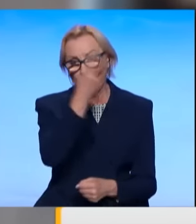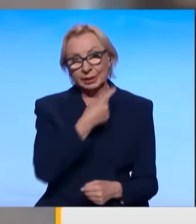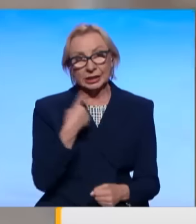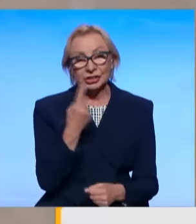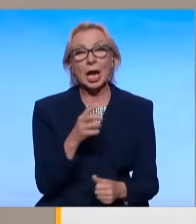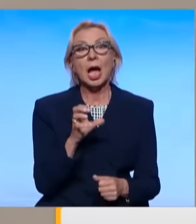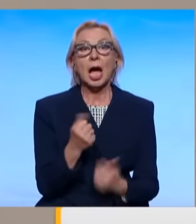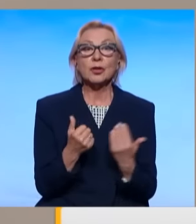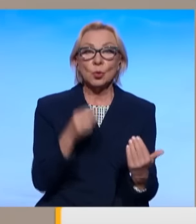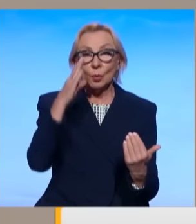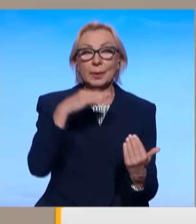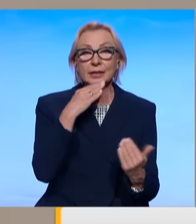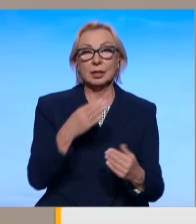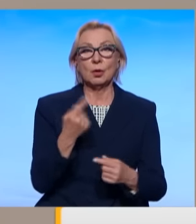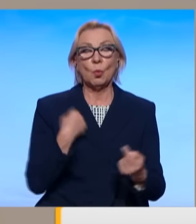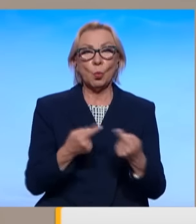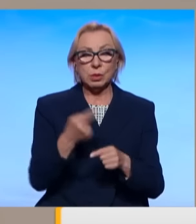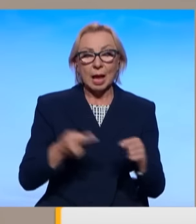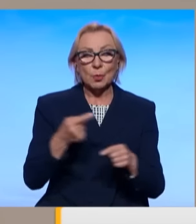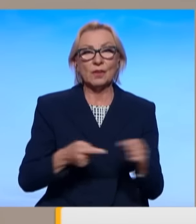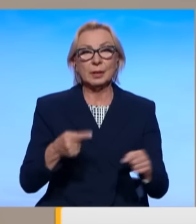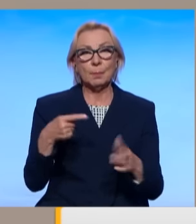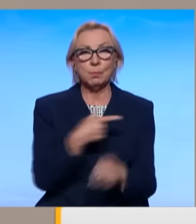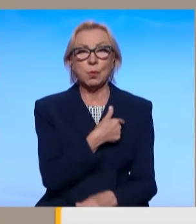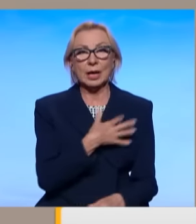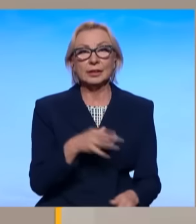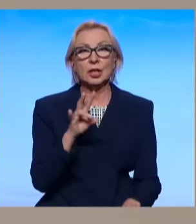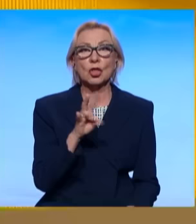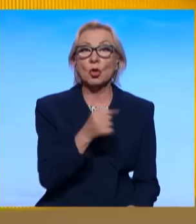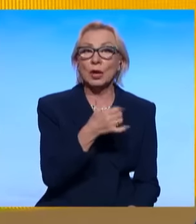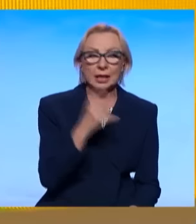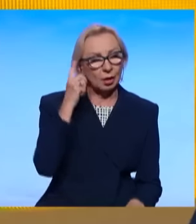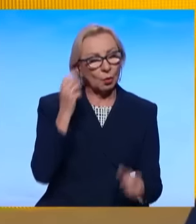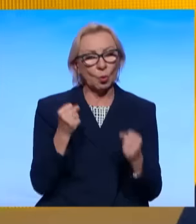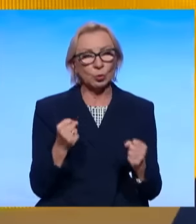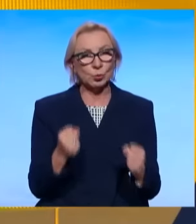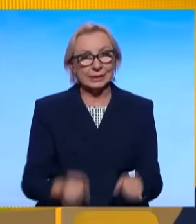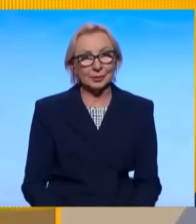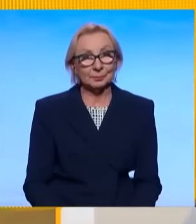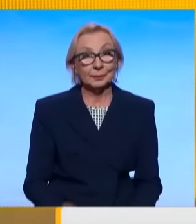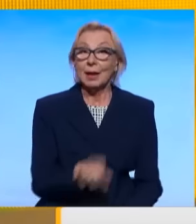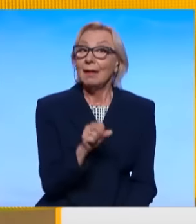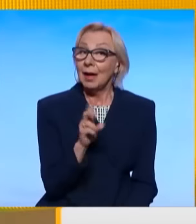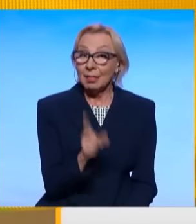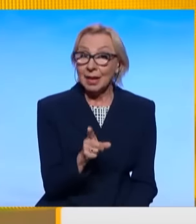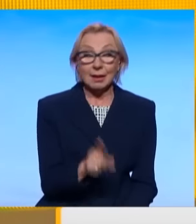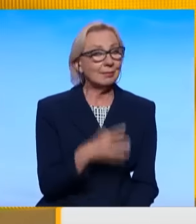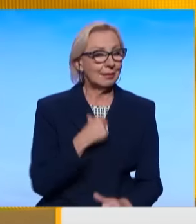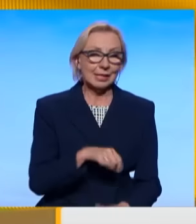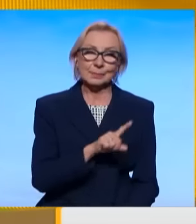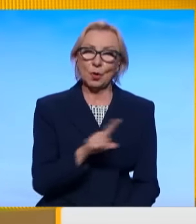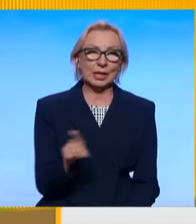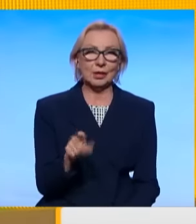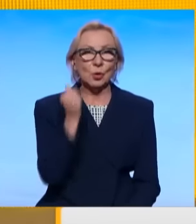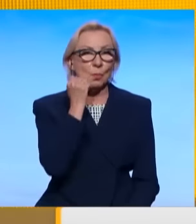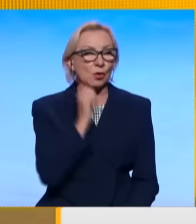обличчя, а його батько має уламкове поранення ноги і контузію. Але неспокійно і московитам. У